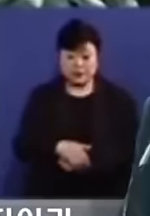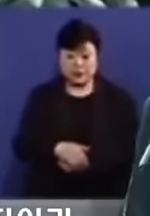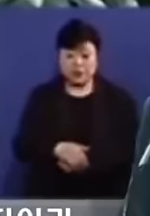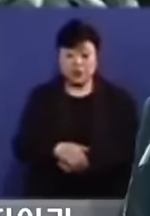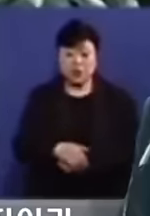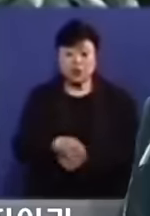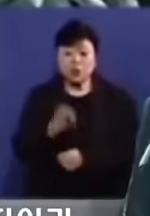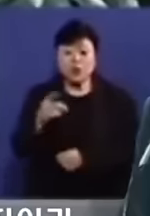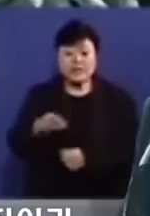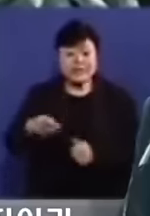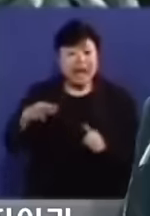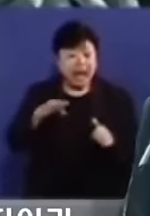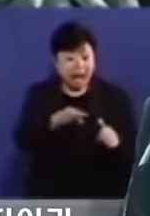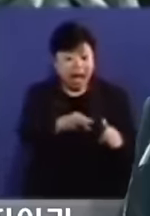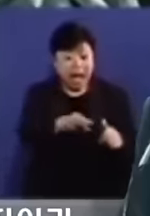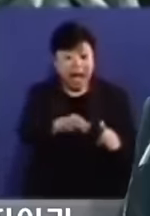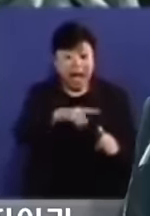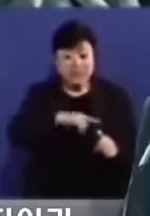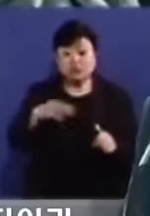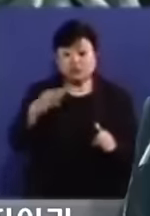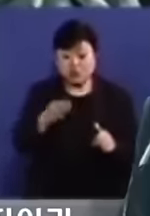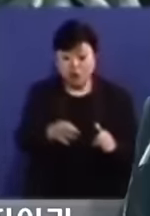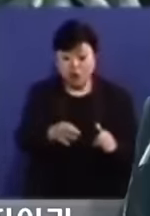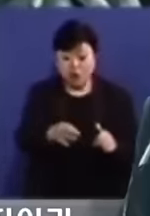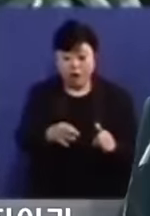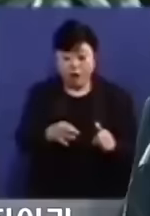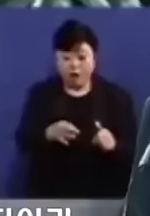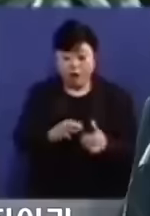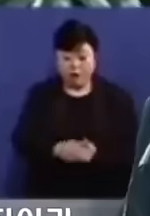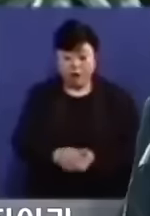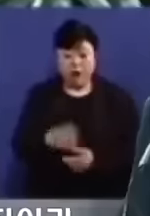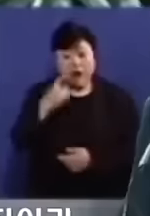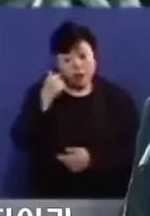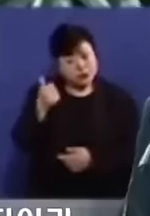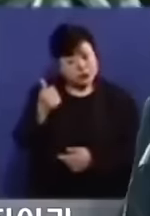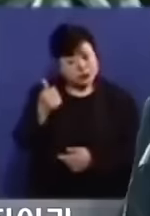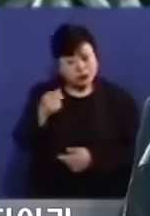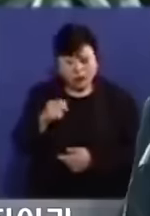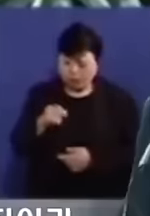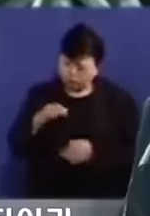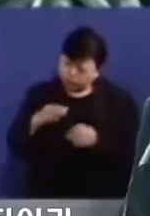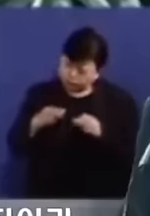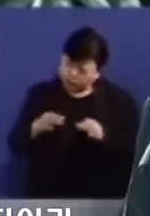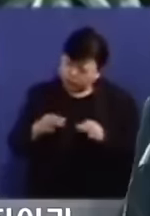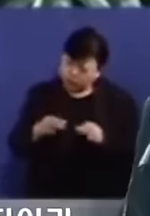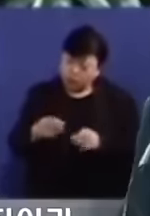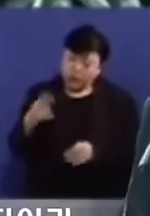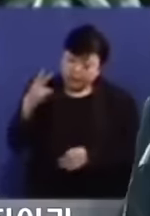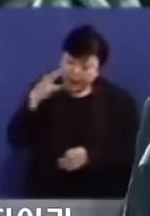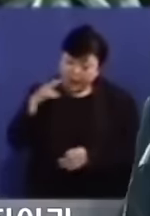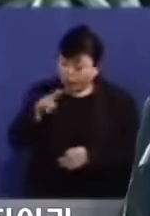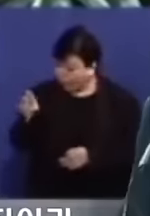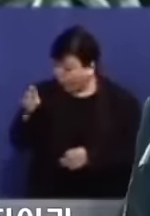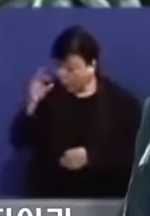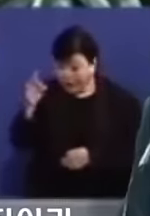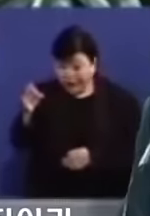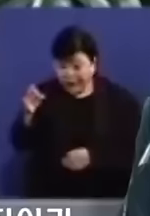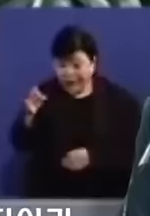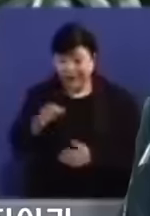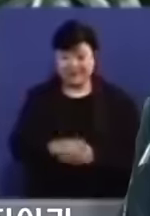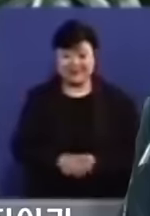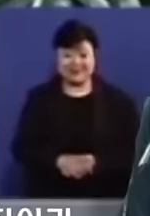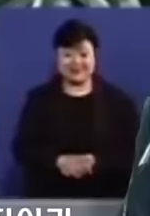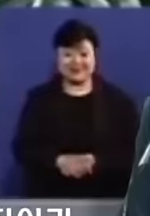용기야 그렇게 부르셨어요. 그래서 아버님이 나를 부르신 줄 알고 예 하고 돌아보니까